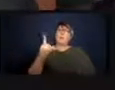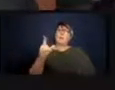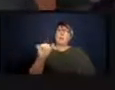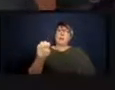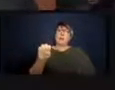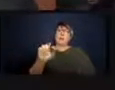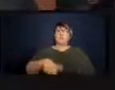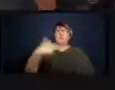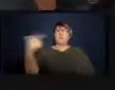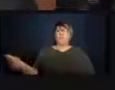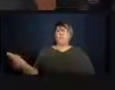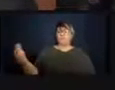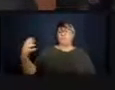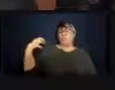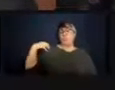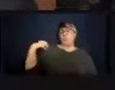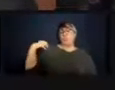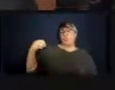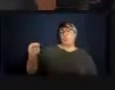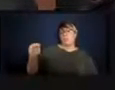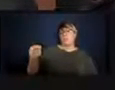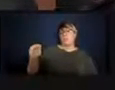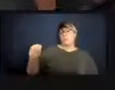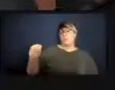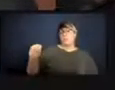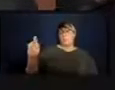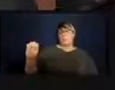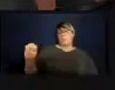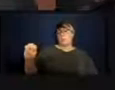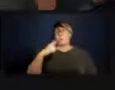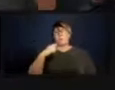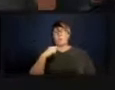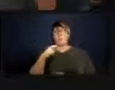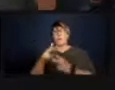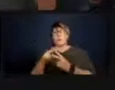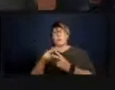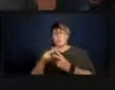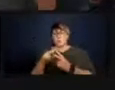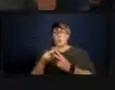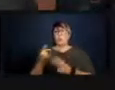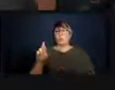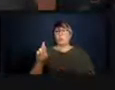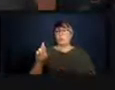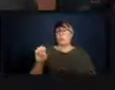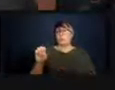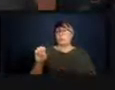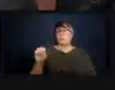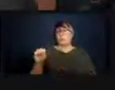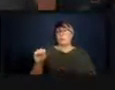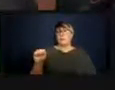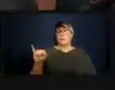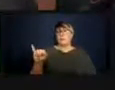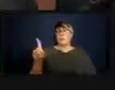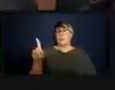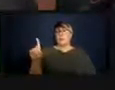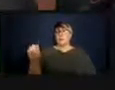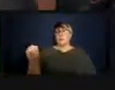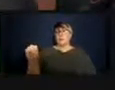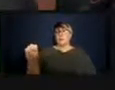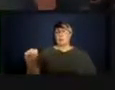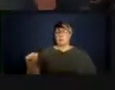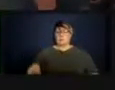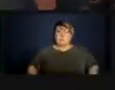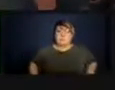kuwa wanafunzi wote wanabaki katika shule zao. Na ningependa pia kuwapa